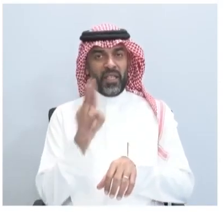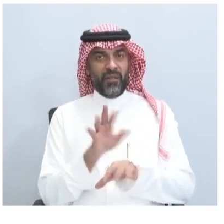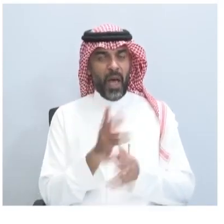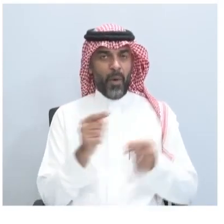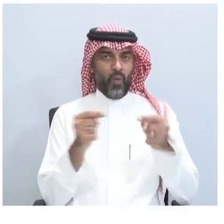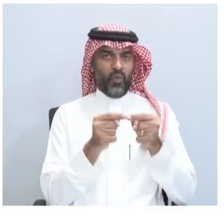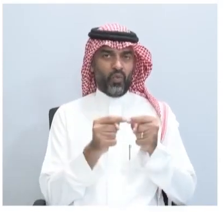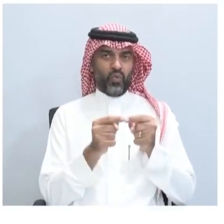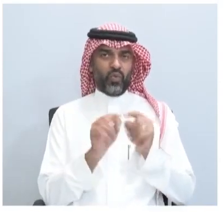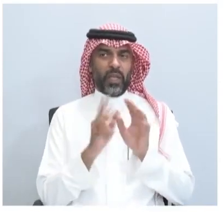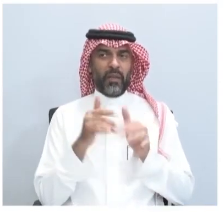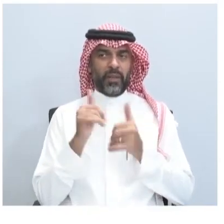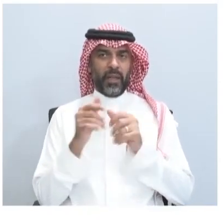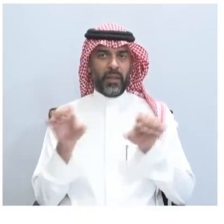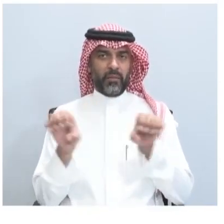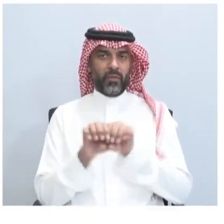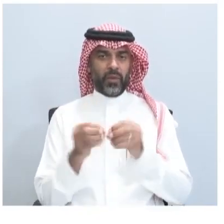قبلها ايضا